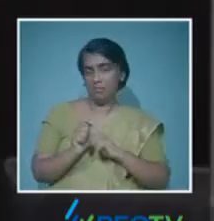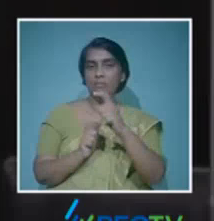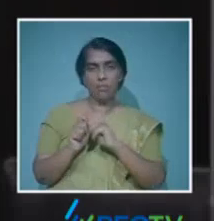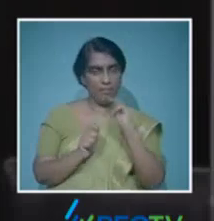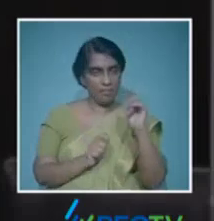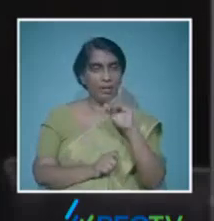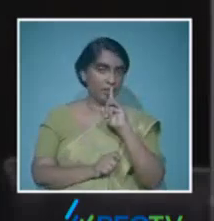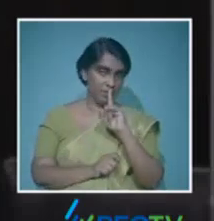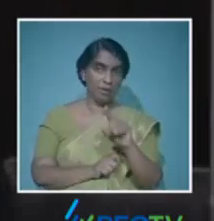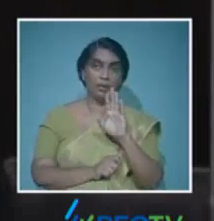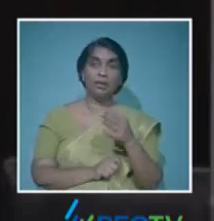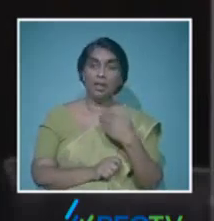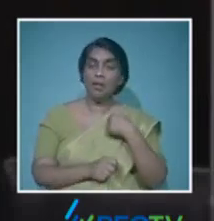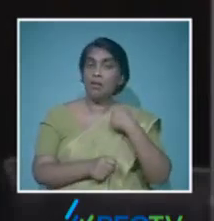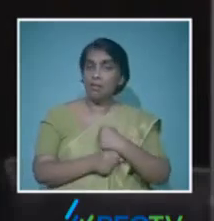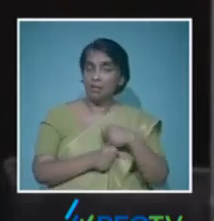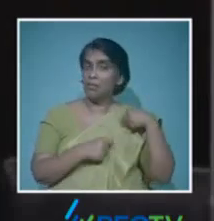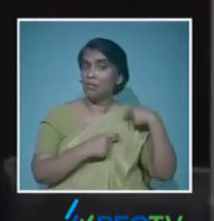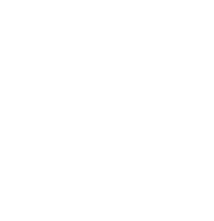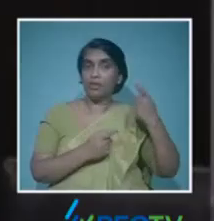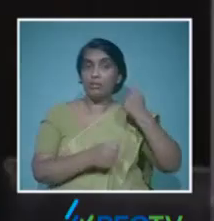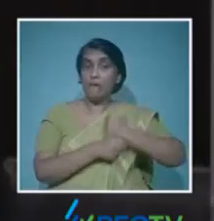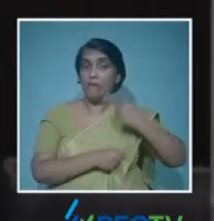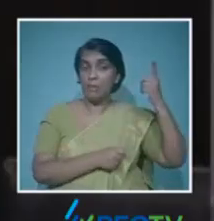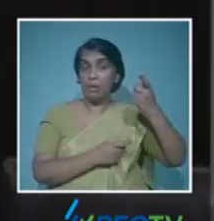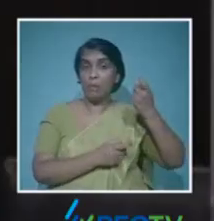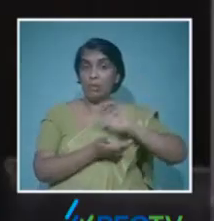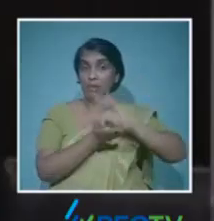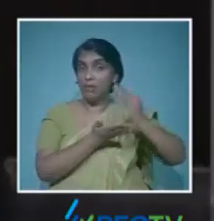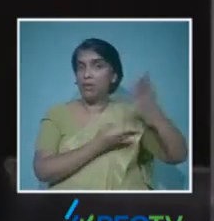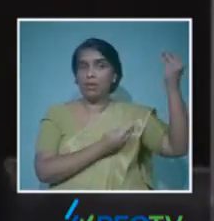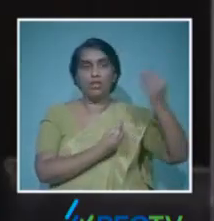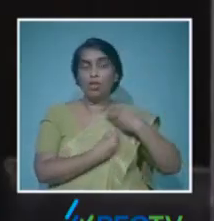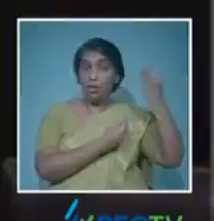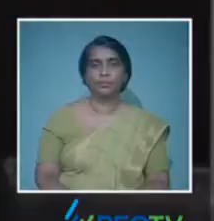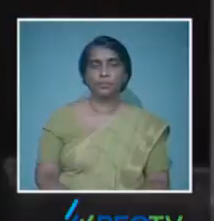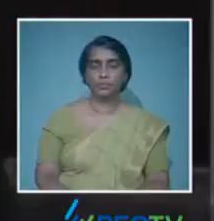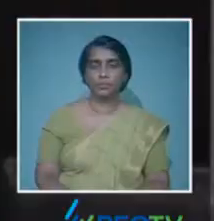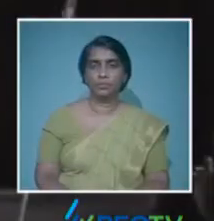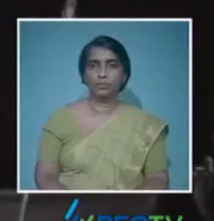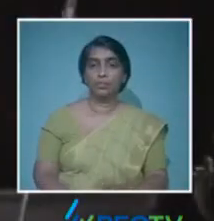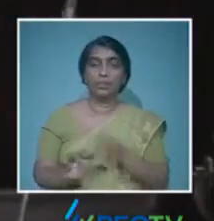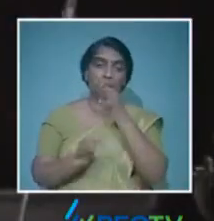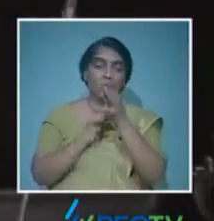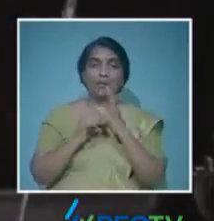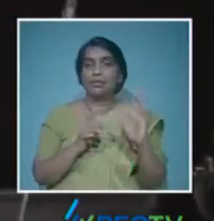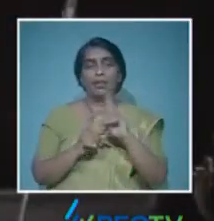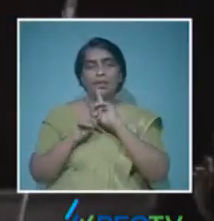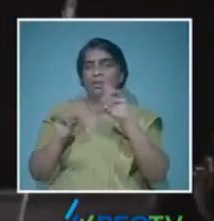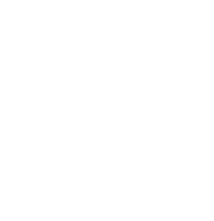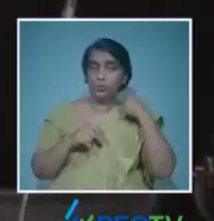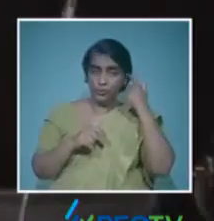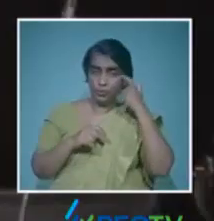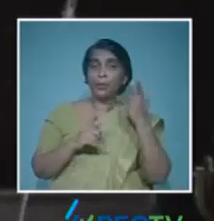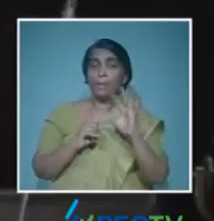ගෙවනවයි කියලා. ඒක අපි මහා භාණ්ඩාගාරේ මේ දක්වා මුදල් ලැබිලා නැහැ. ඒ මුදල් ලැබිච්ච විගස අපි මේ මුදල ගෙවනවා. සුරංගනා කතා වගේ ජනතාවට ප්‍රකාශ කරන්න